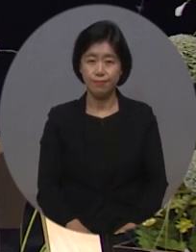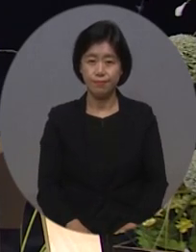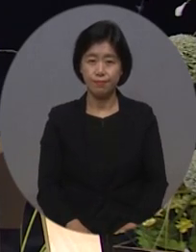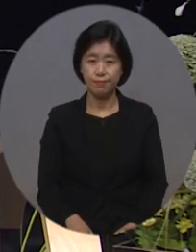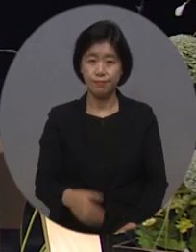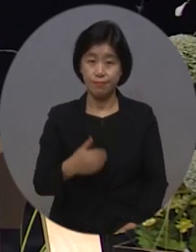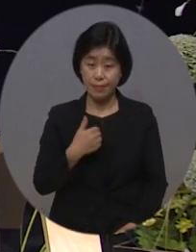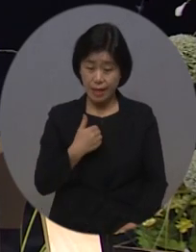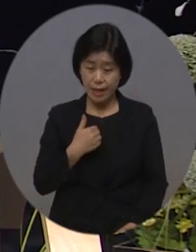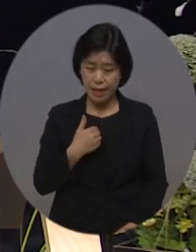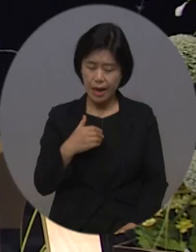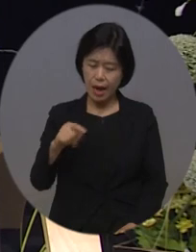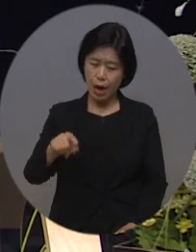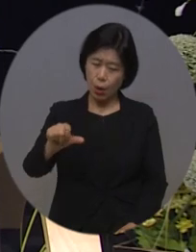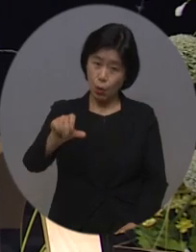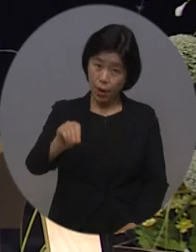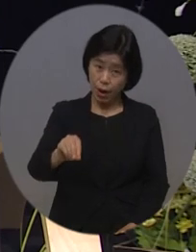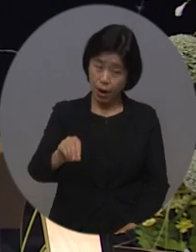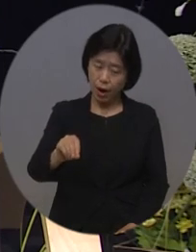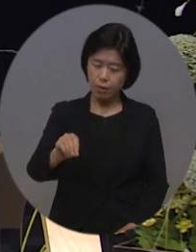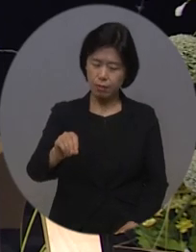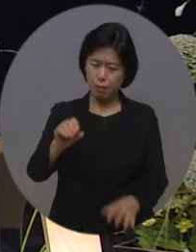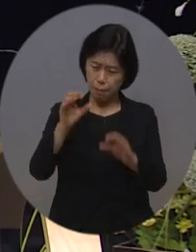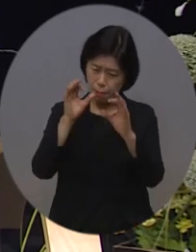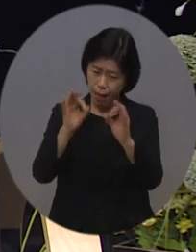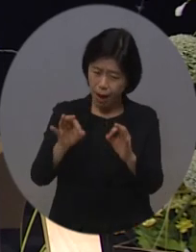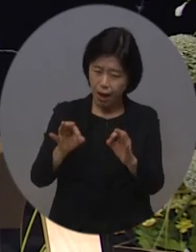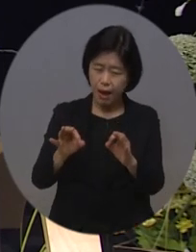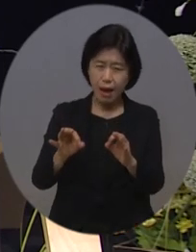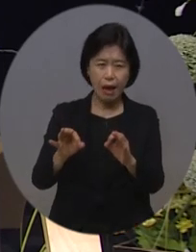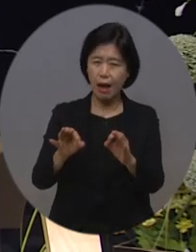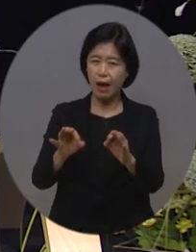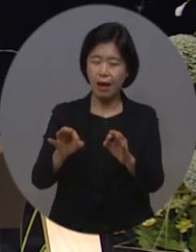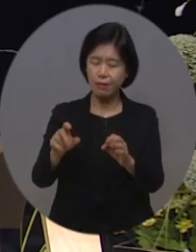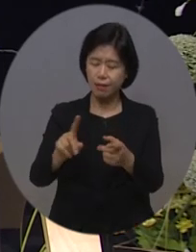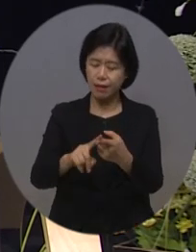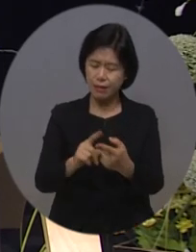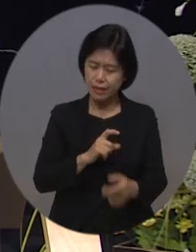저는 차마 이름을 붙이질 못해 순간을 촬영해 두었습니다.